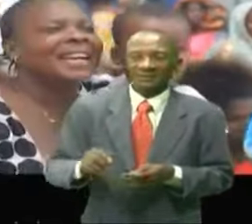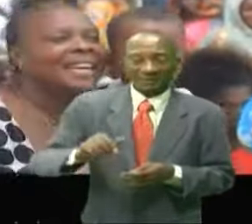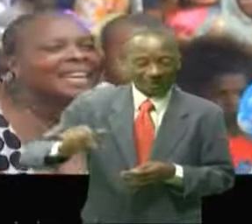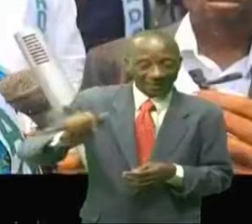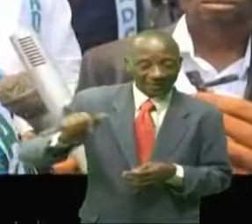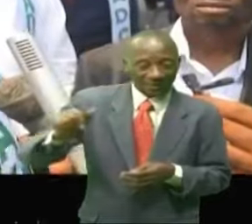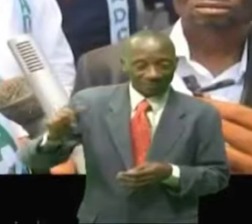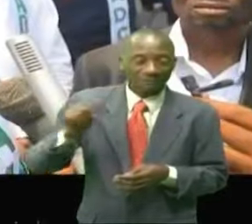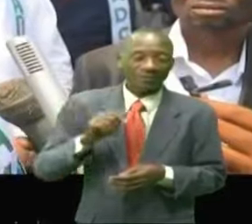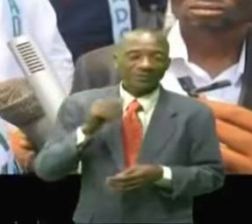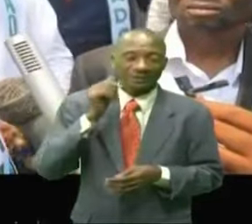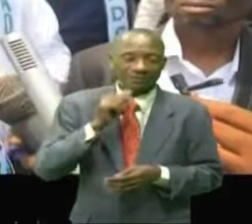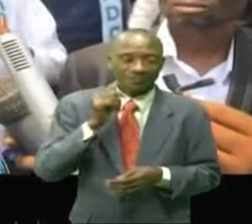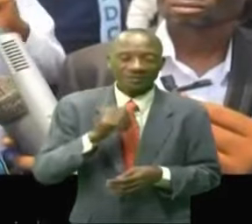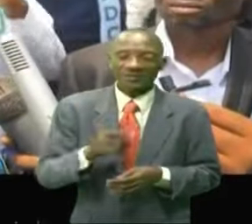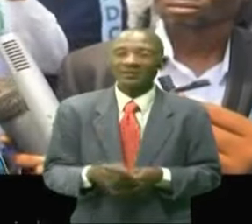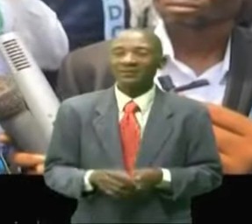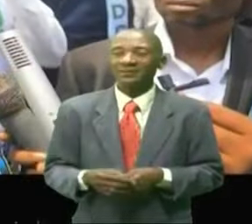développer